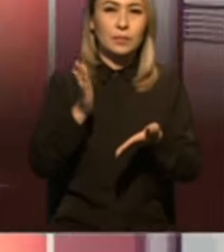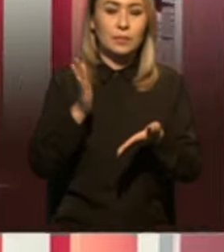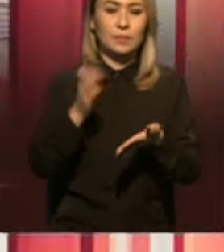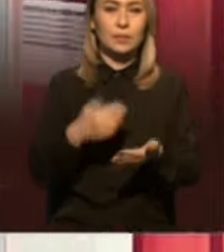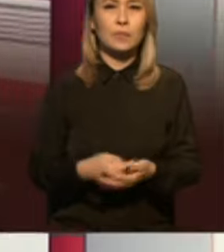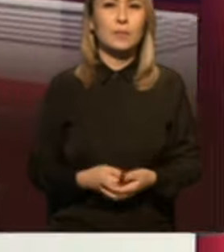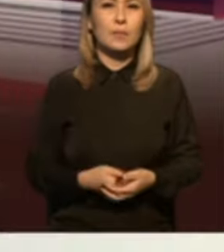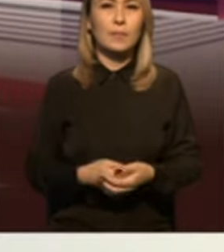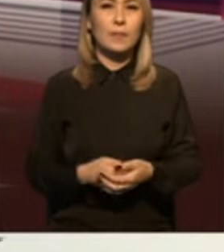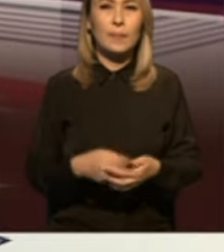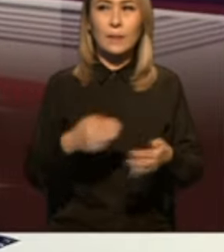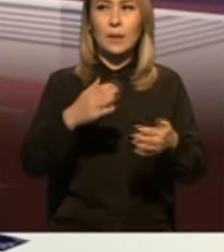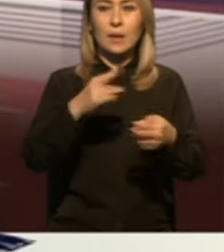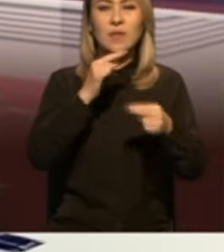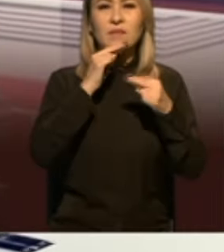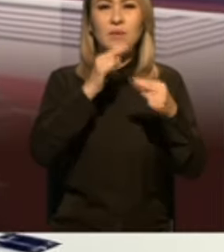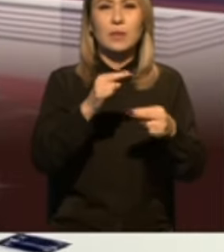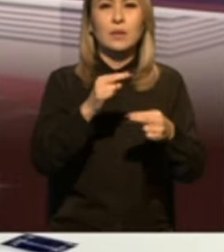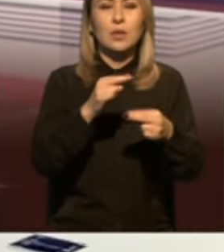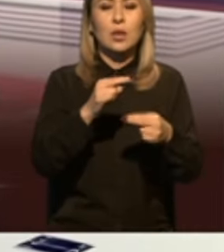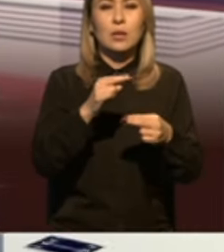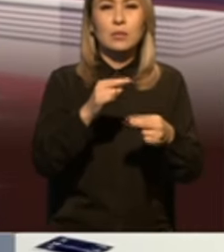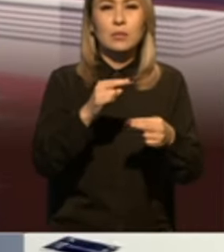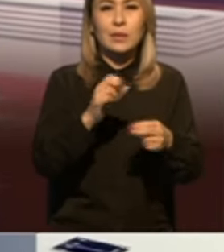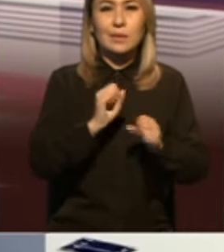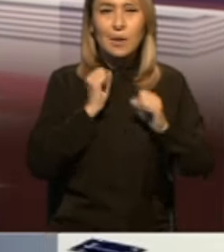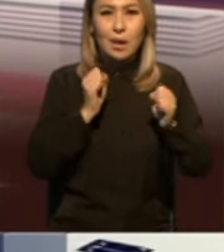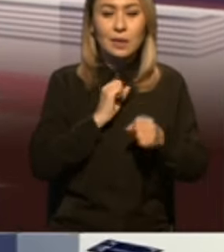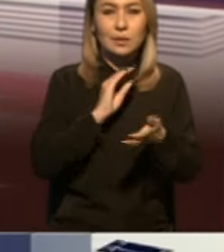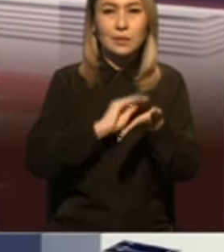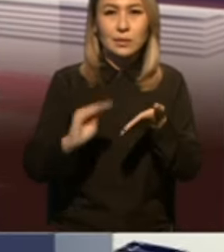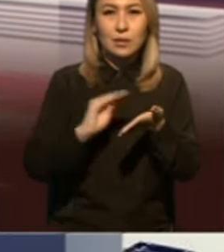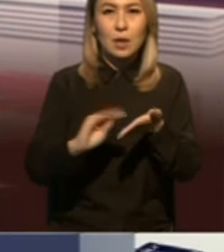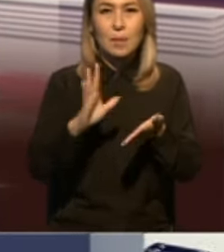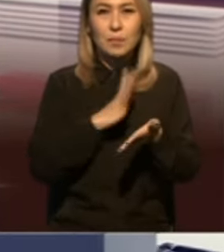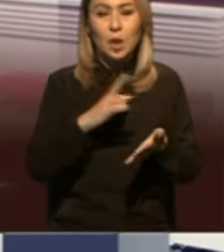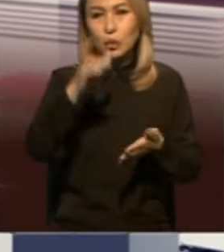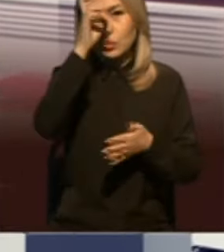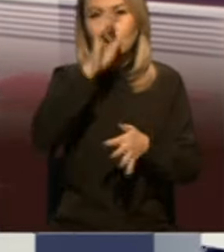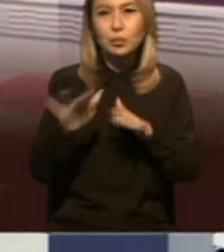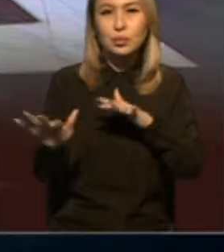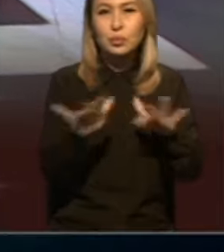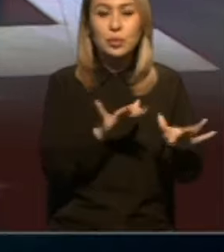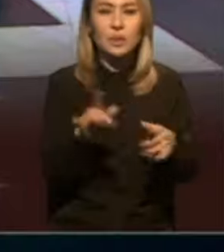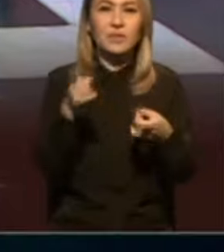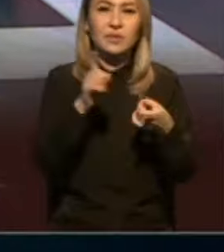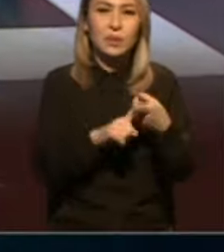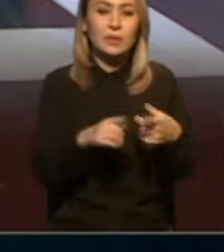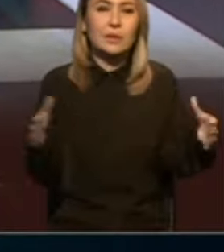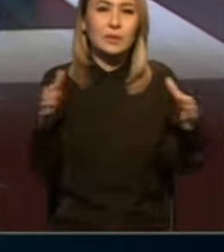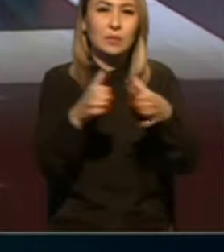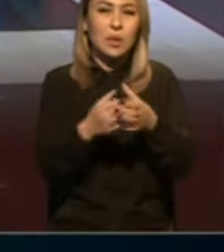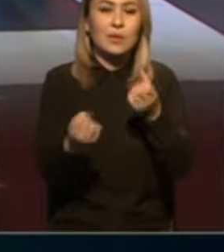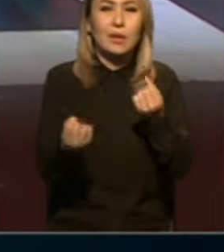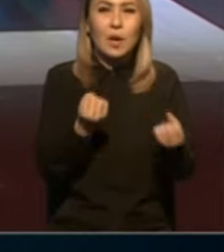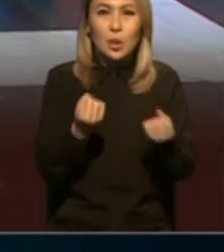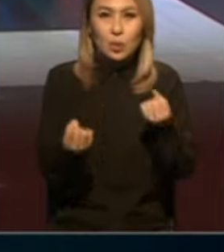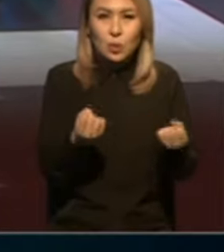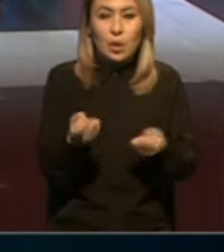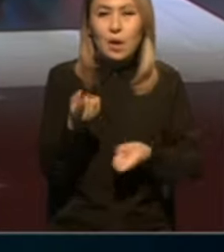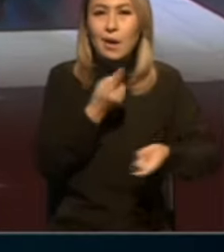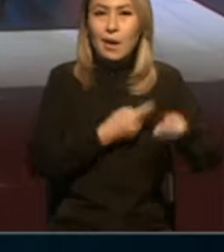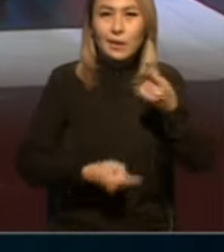осында назар аударуға тырысқаным, себебі қазіргі таңда осы түркі елдерінің әрекеттері, түркі елдерінің ынтымақтастығын нығаю,